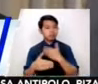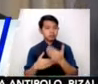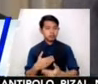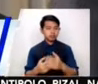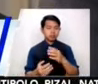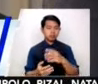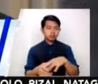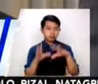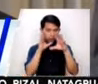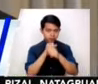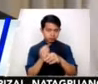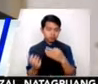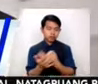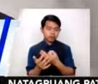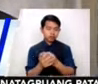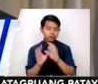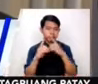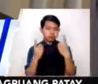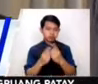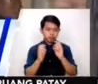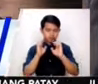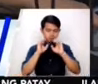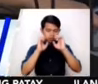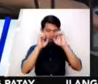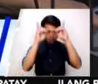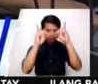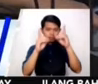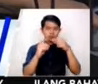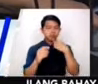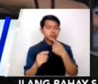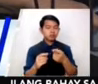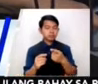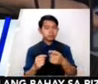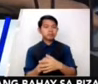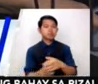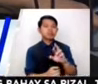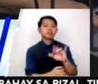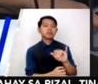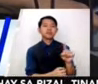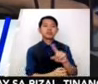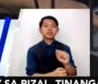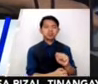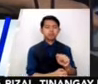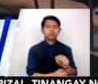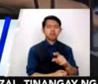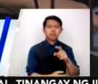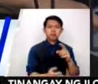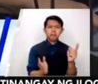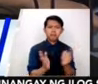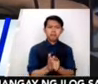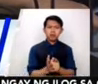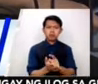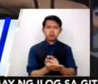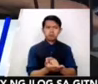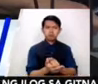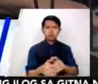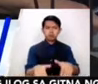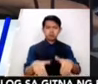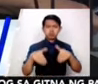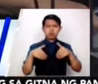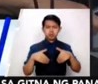DepEd sa ilalim ng liderato ni Duterte, sinabi ni Sen. Risa Ontiveros na hindi pwedeng maghugas kamay ang ilang opisyal ng